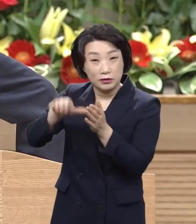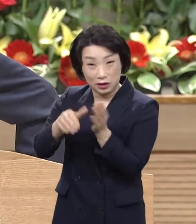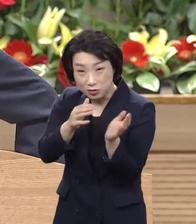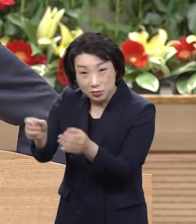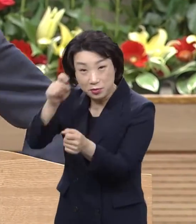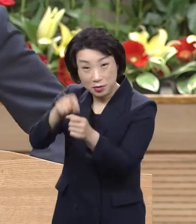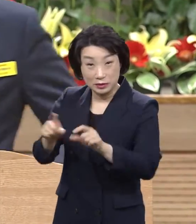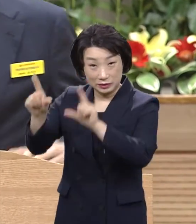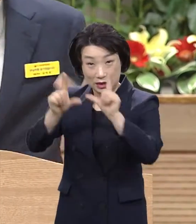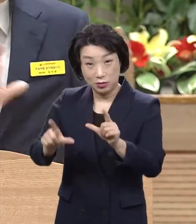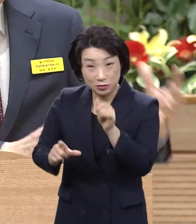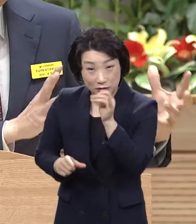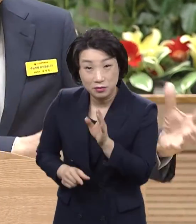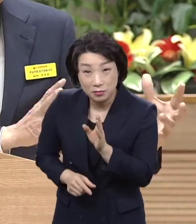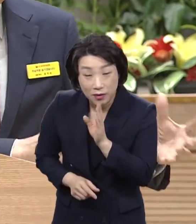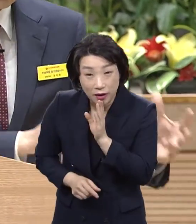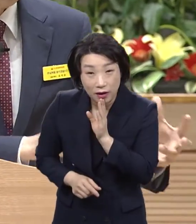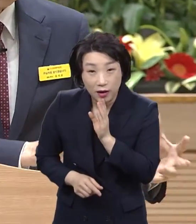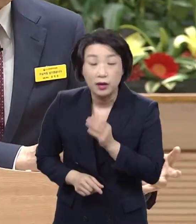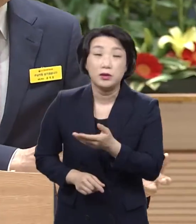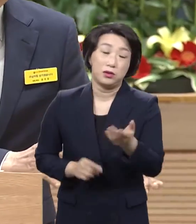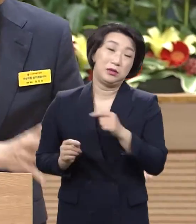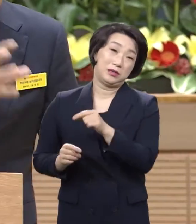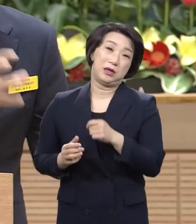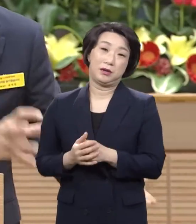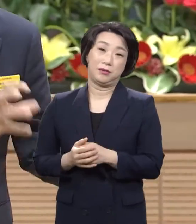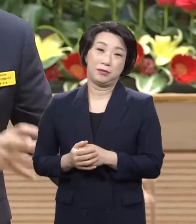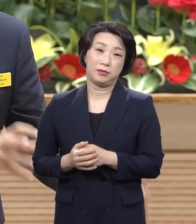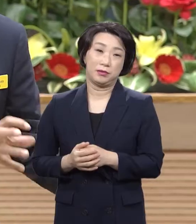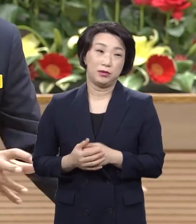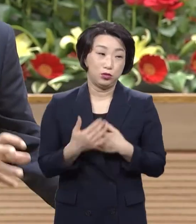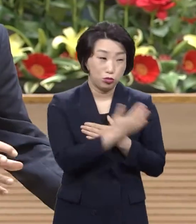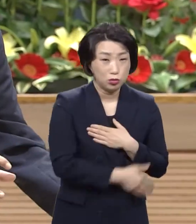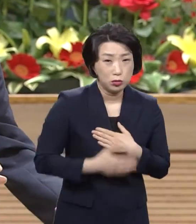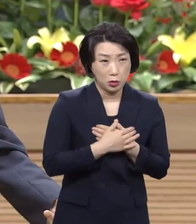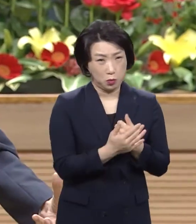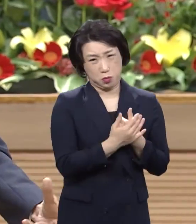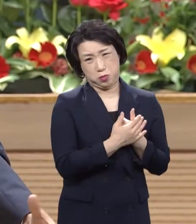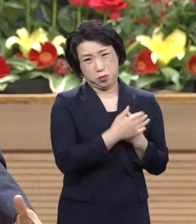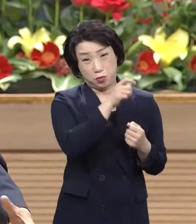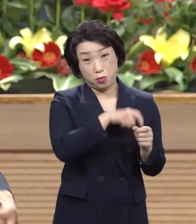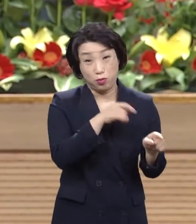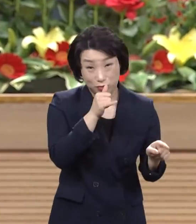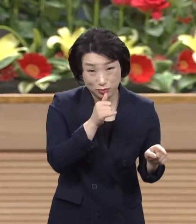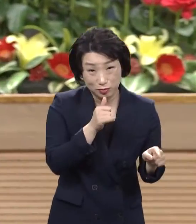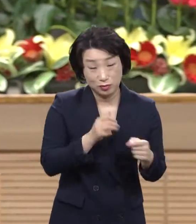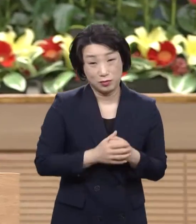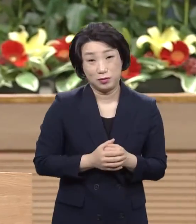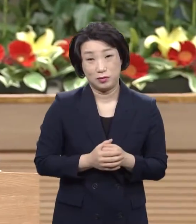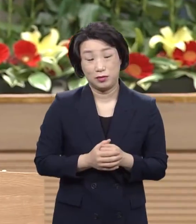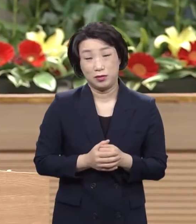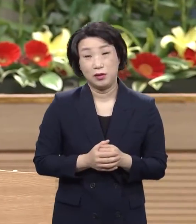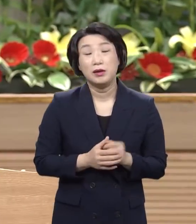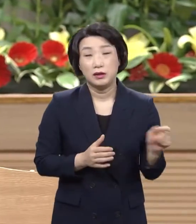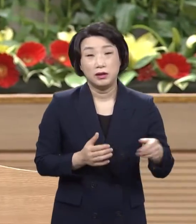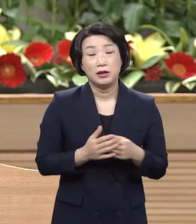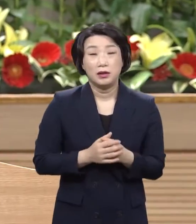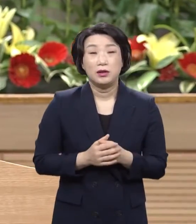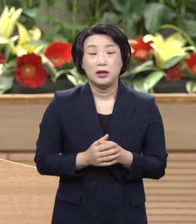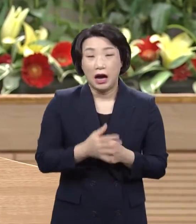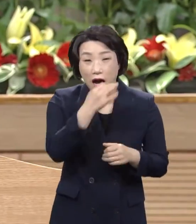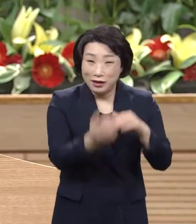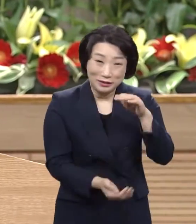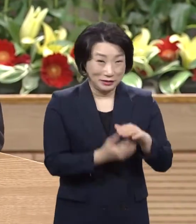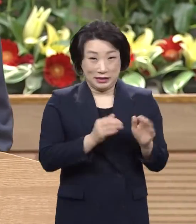살아. 그게 욕심. 아주 저만 위해 살려고 하는 욕심. 응? 이 욕심을